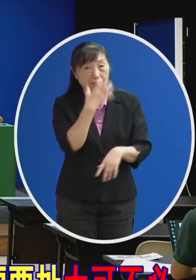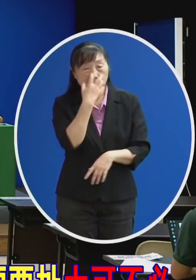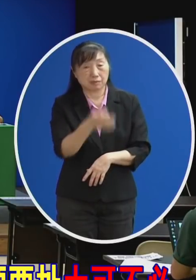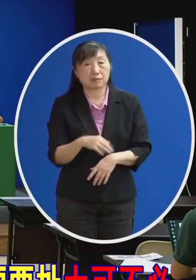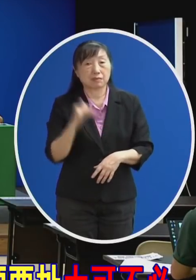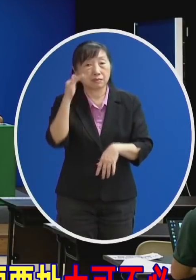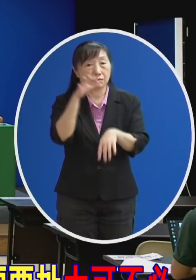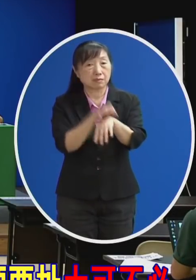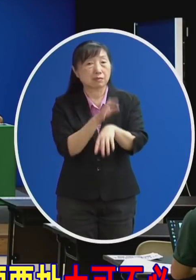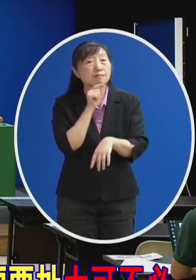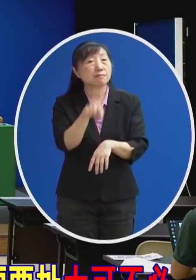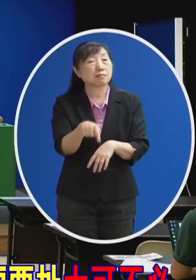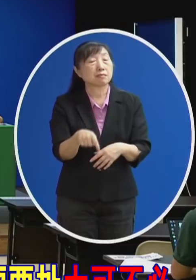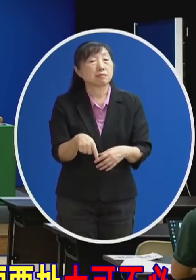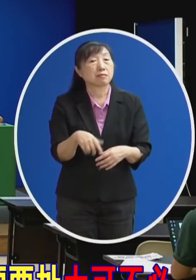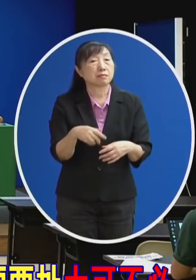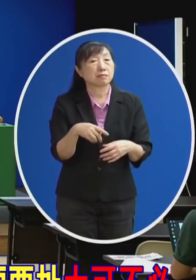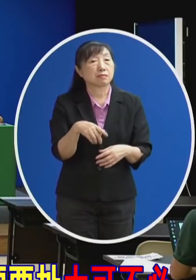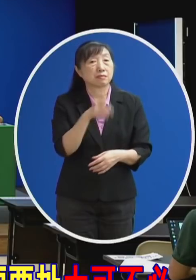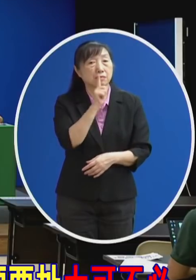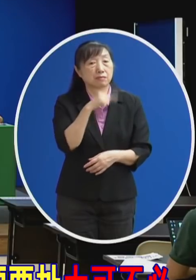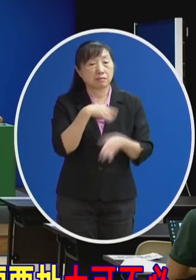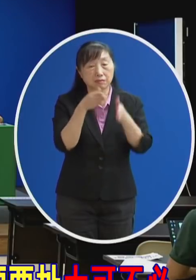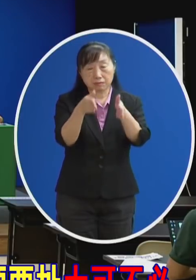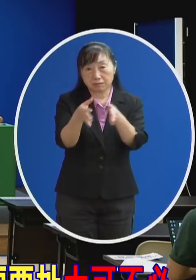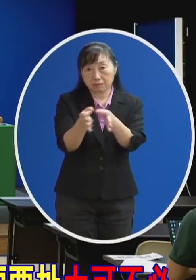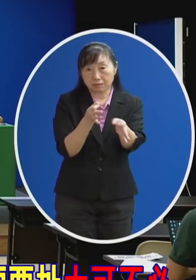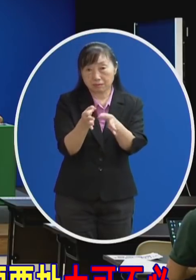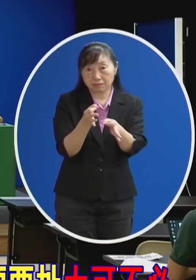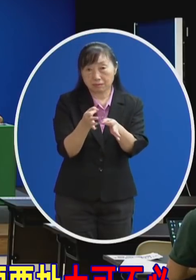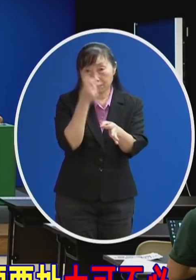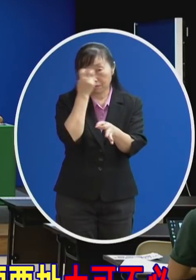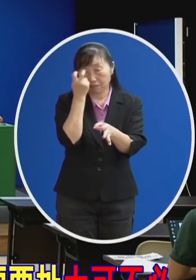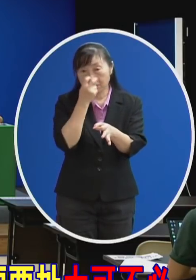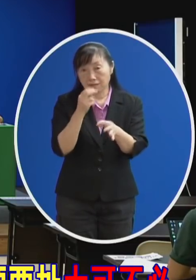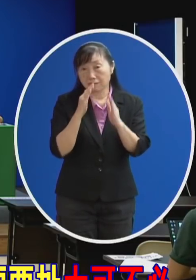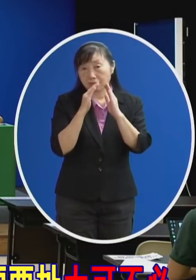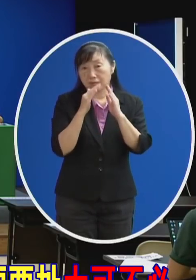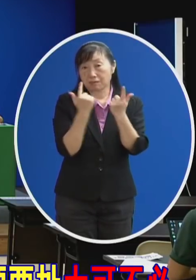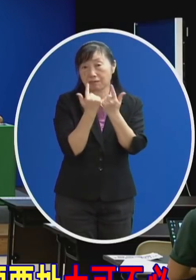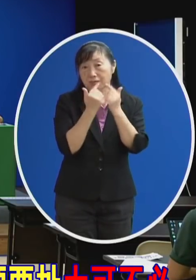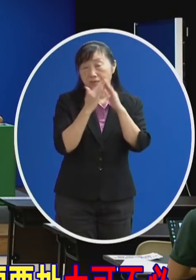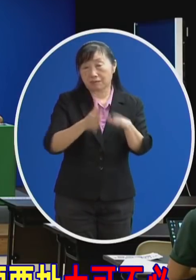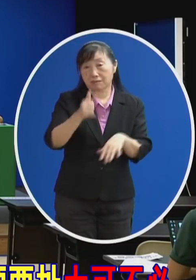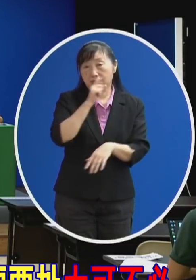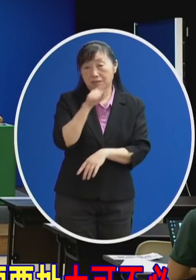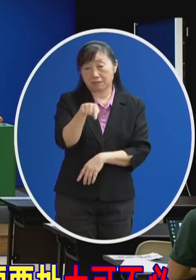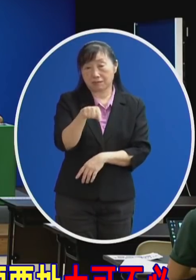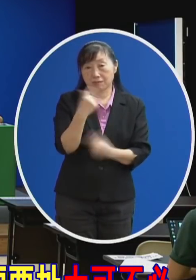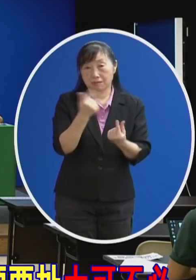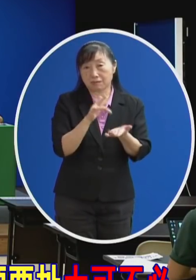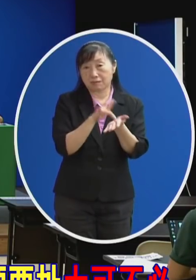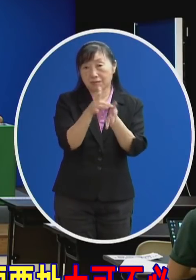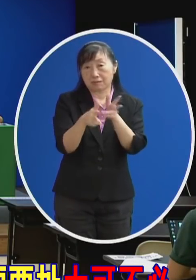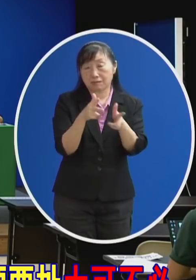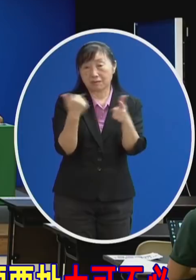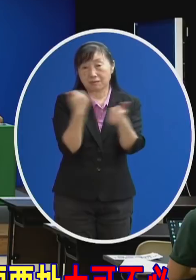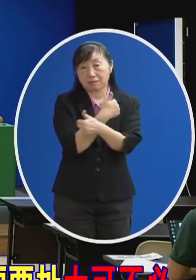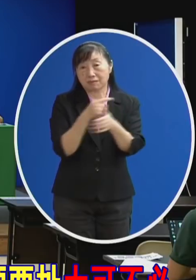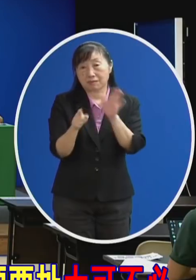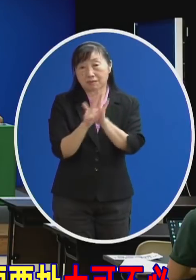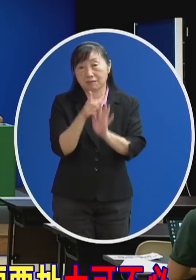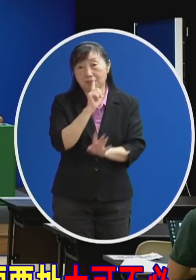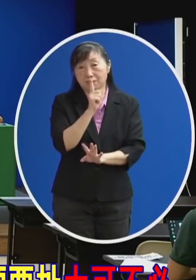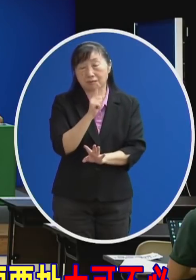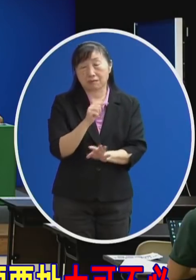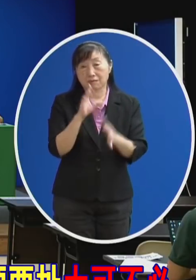高端部分啊，部长讲到说对市场的监测，柯文哲形容这个就像是药厂业务代表在讲的话，